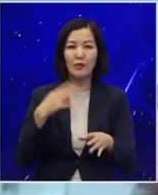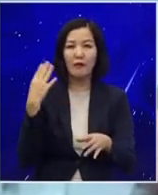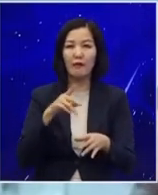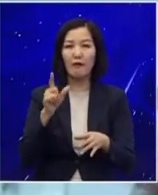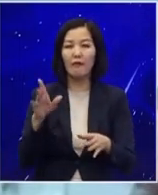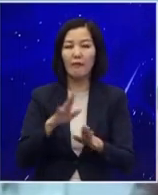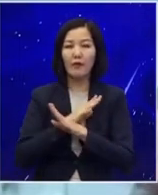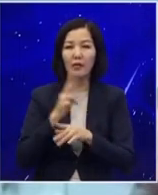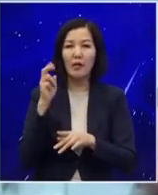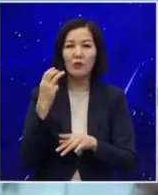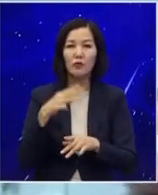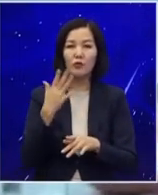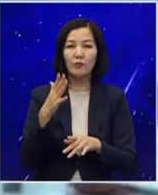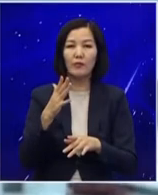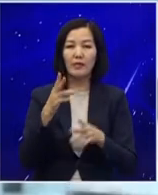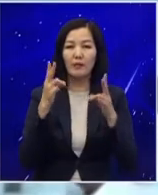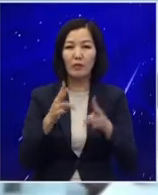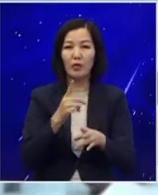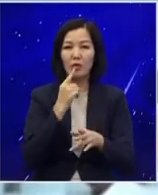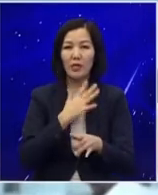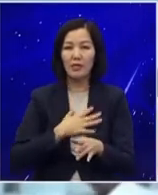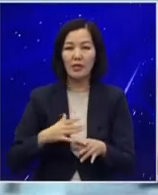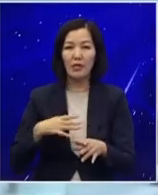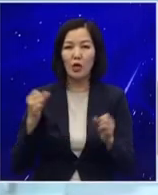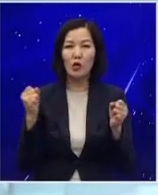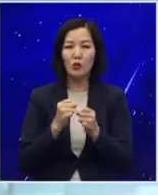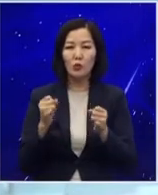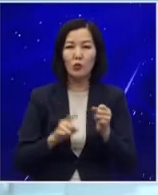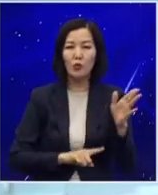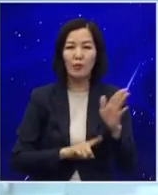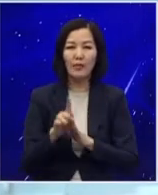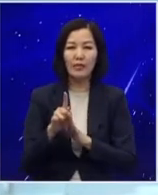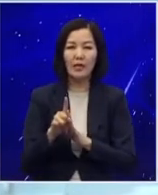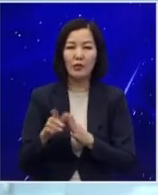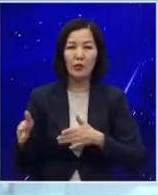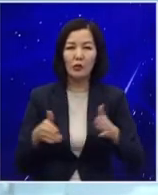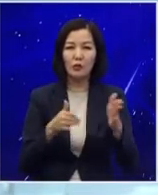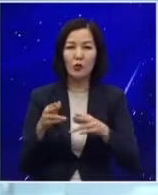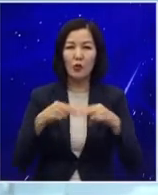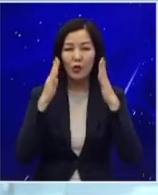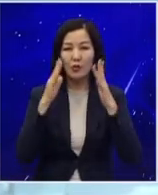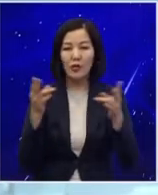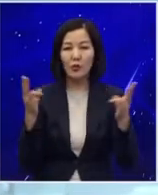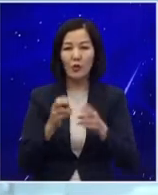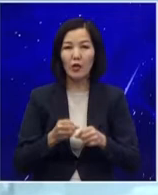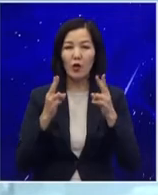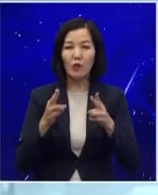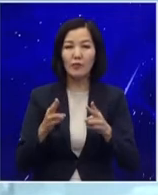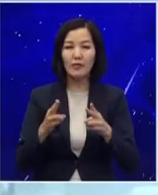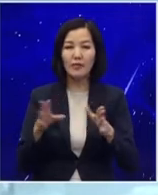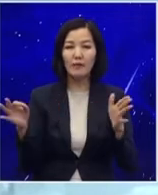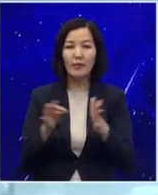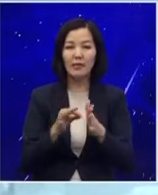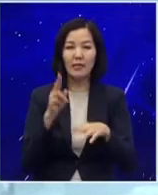қаза тауып, 235 адам жарақат алды. Суық түскен кезеңде жол үстіндегі қозғалыс таса мұқият қараған жөн. Қауіпсіздік мақсатында ішкі